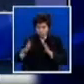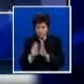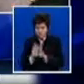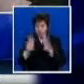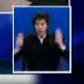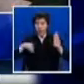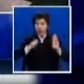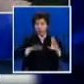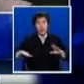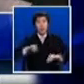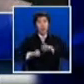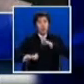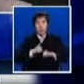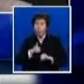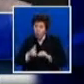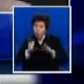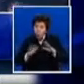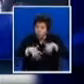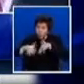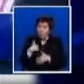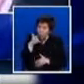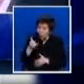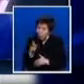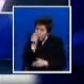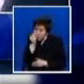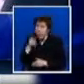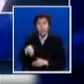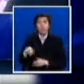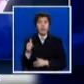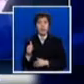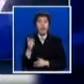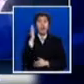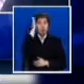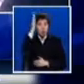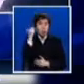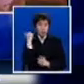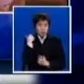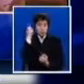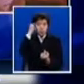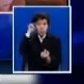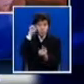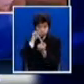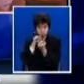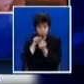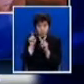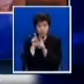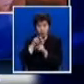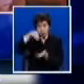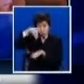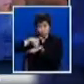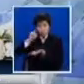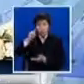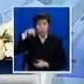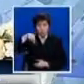สำหรับเด็กเยาวชนประชาชนทั่วไปเราก็จะกำหนดเป้าหมายชัดเจนครับว่าศูนย์เรียนรู้ในลักษณะนี้จะต้องมี